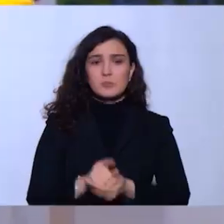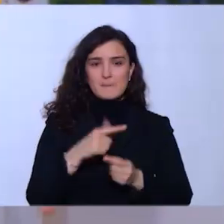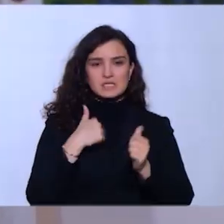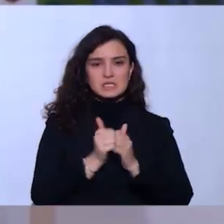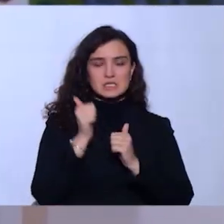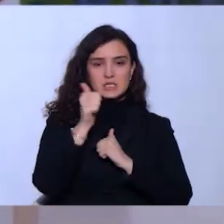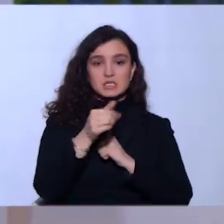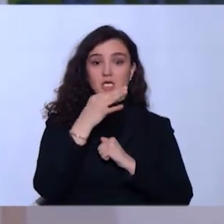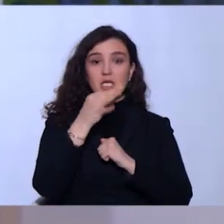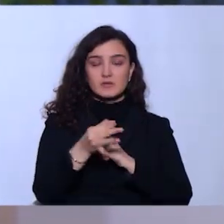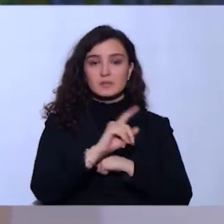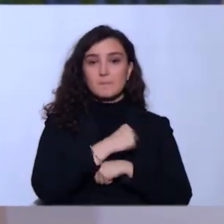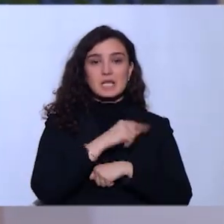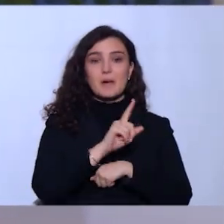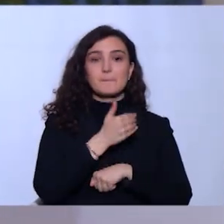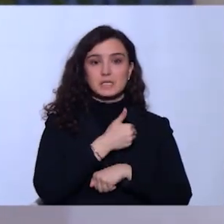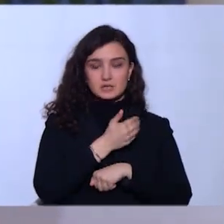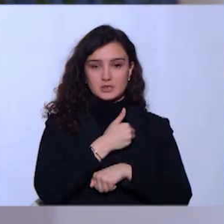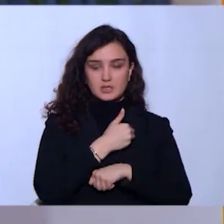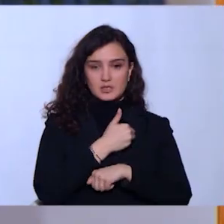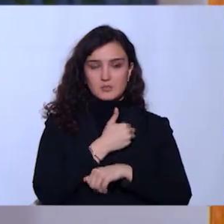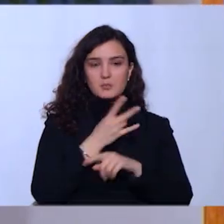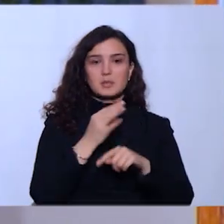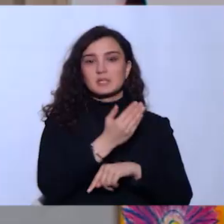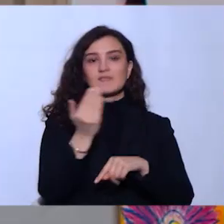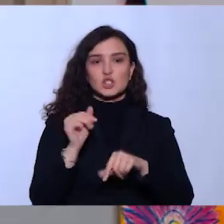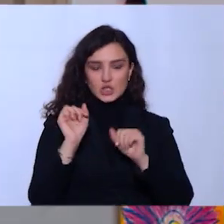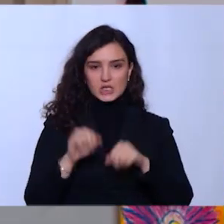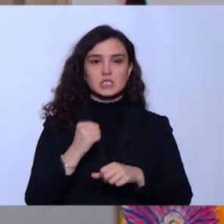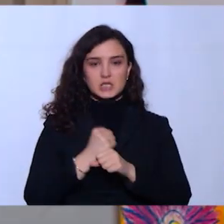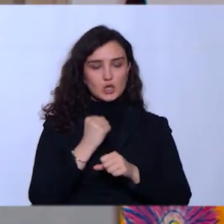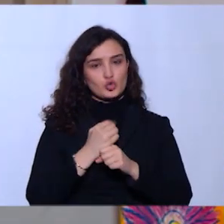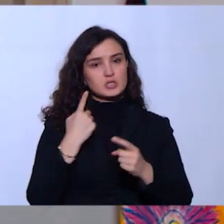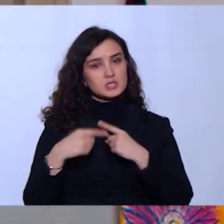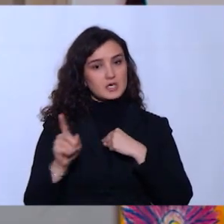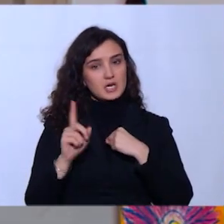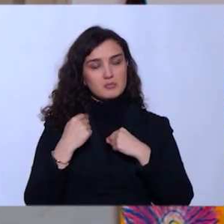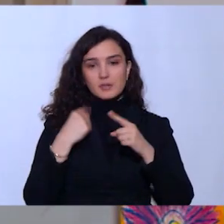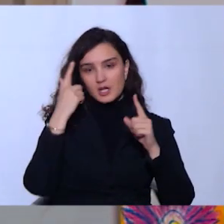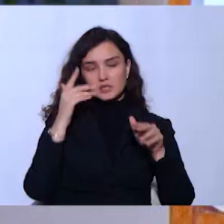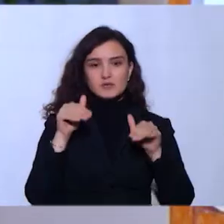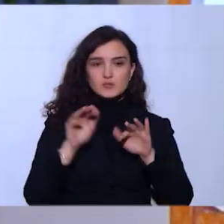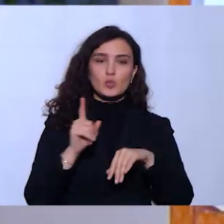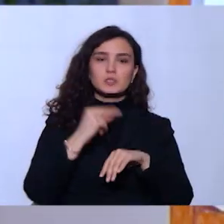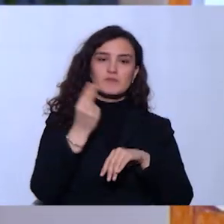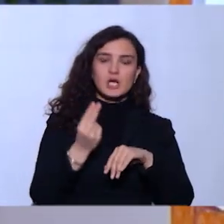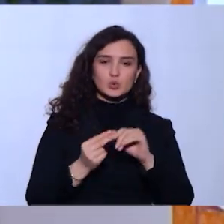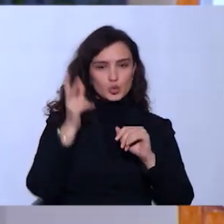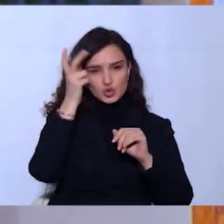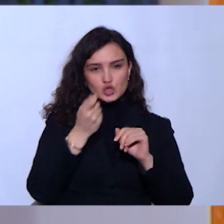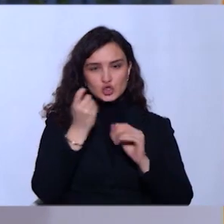წინასწარ გეტყვით მე რა მინდა, თუმცა ეს თქვენ შეგლია სხვა რამე გააკეთეთ. მე გადავწყვეტე, რომ დავხატო